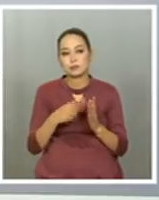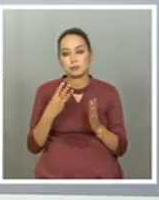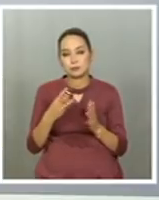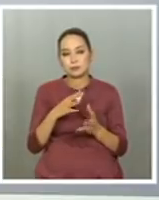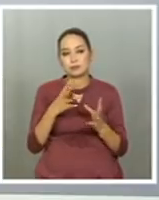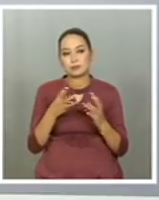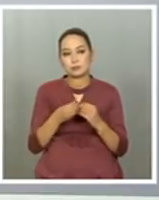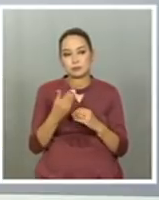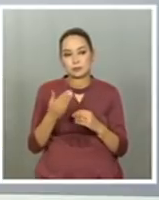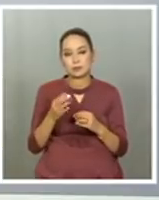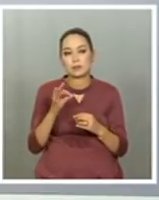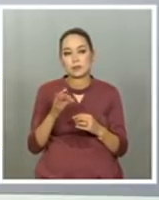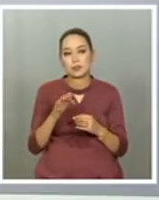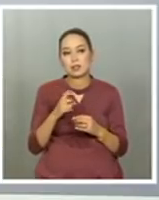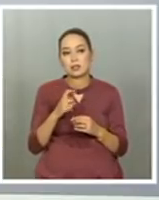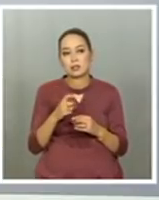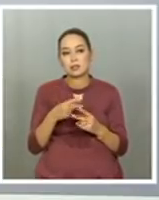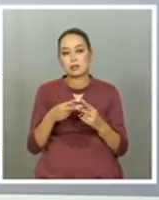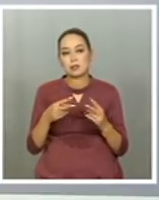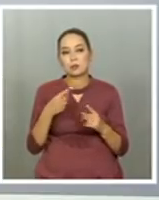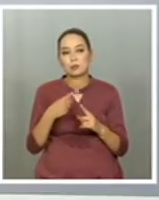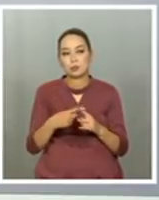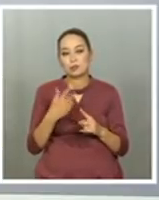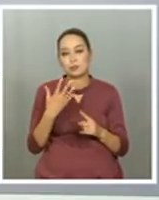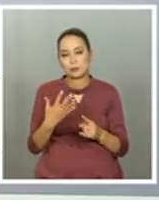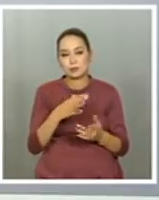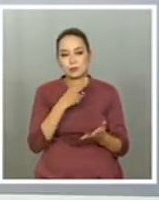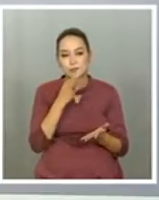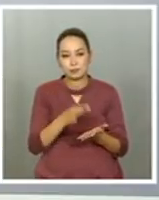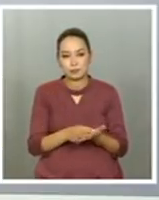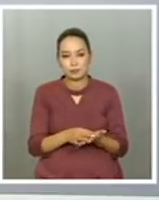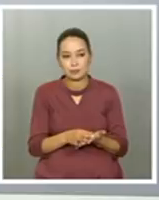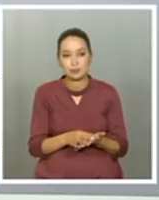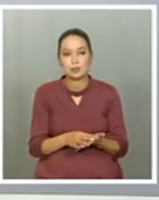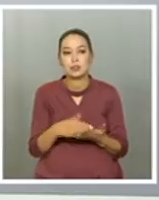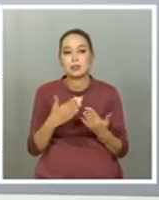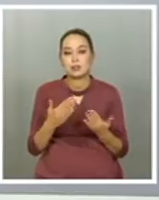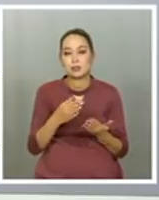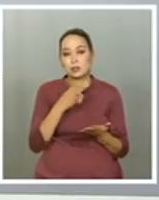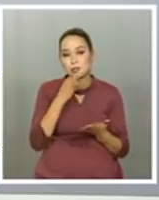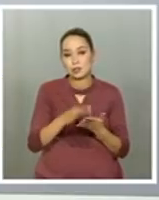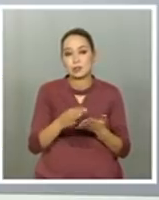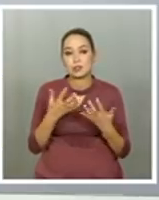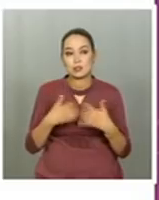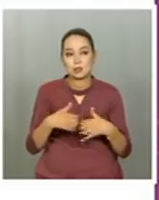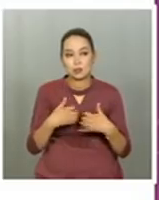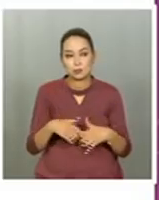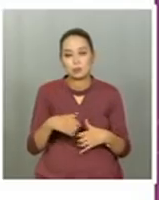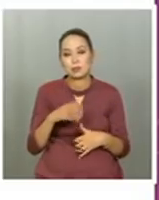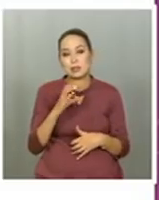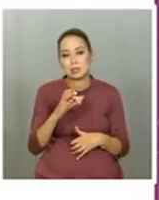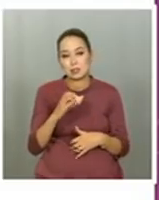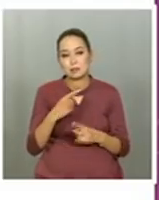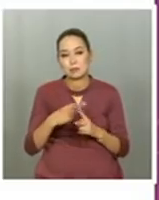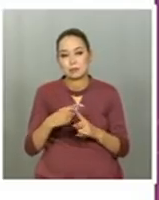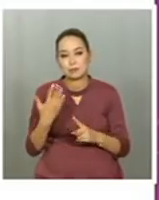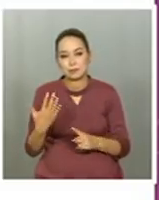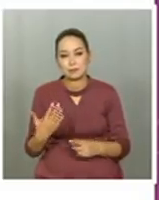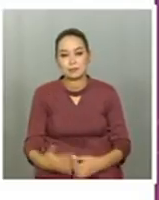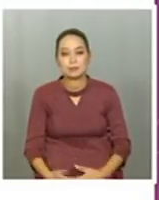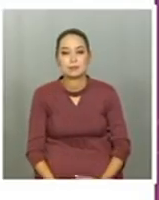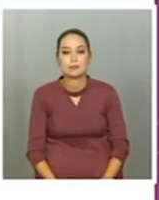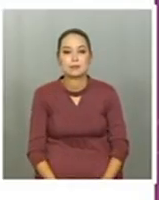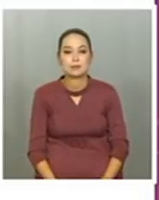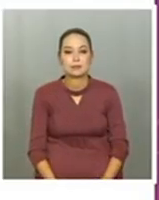шешкенде плюс 5 тотығы дәрежесін көрсетті. Олай болса, бұл есептің жауабы плюс 5